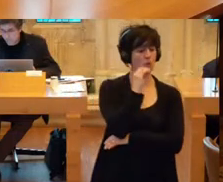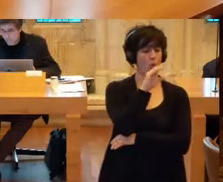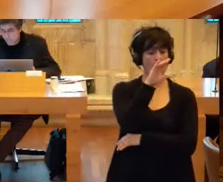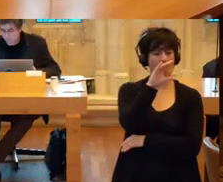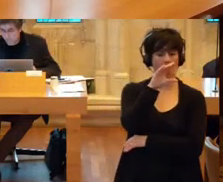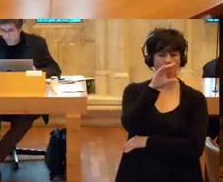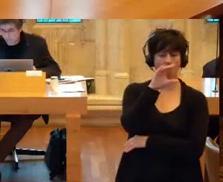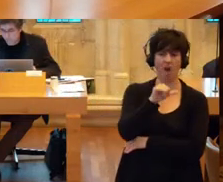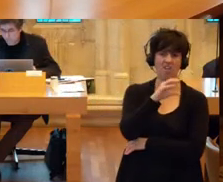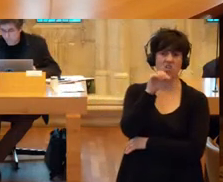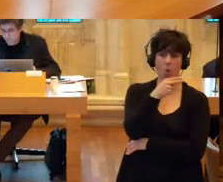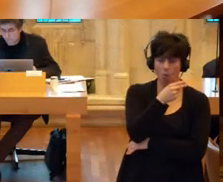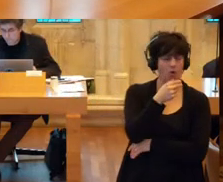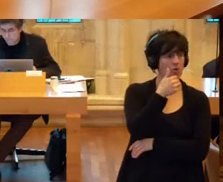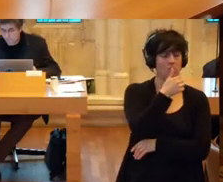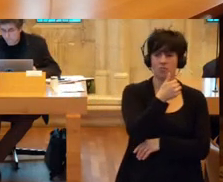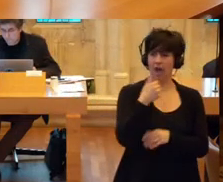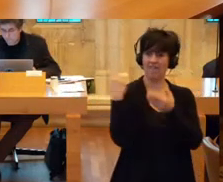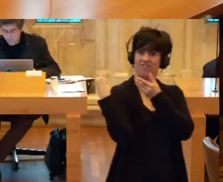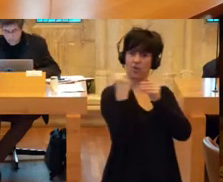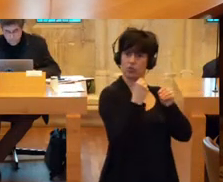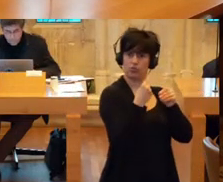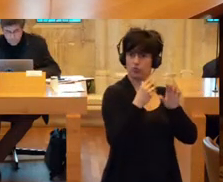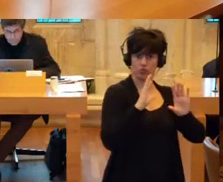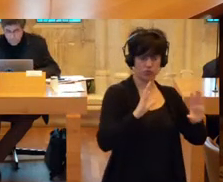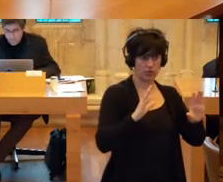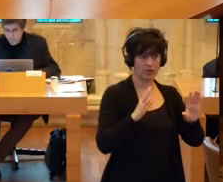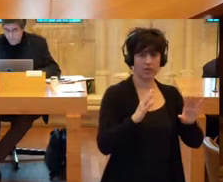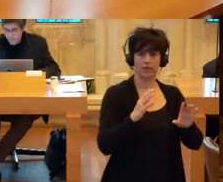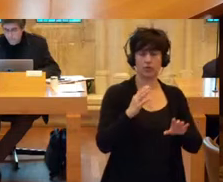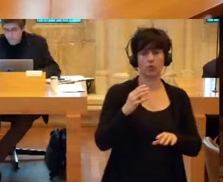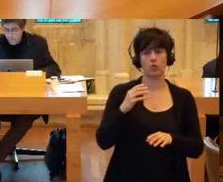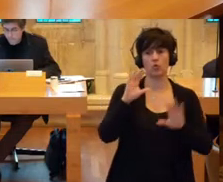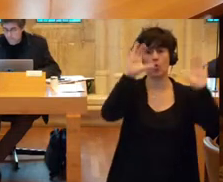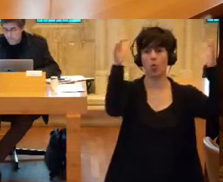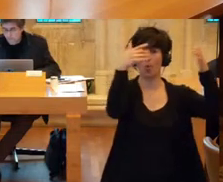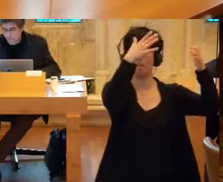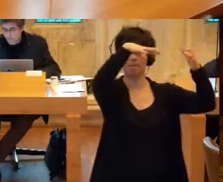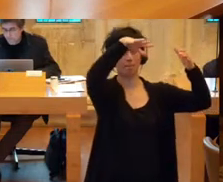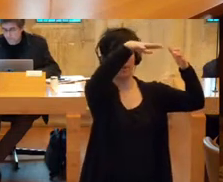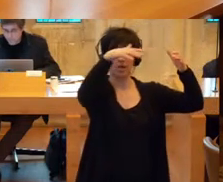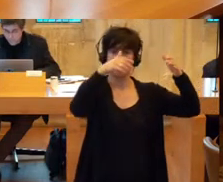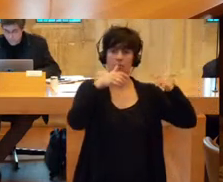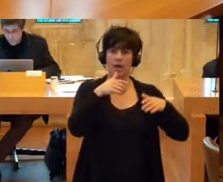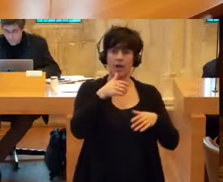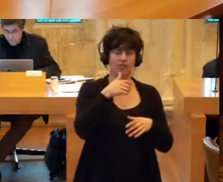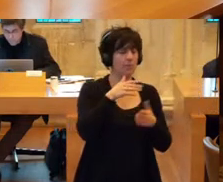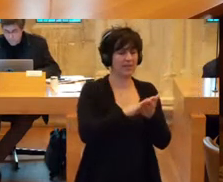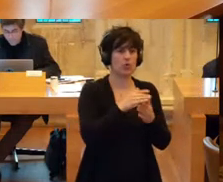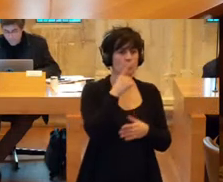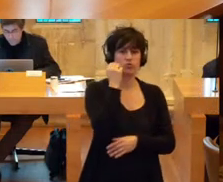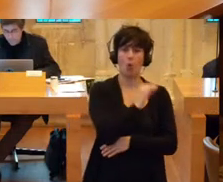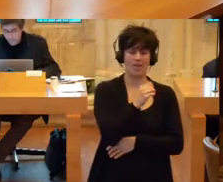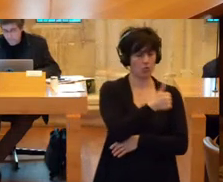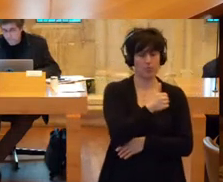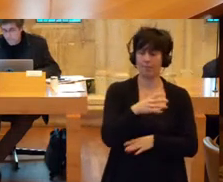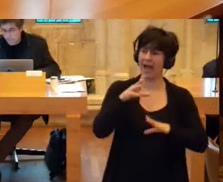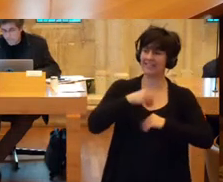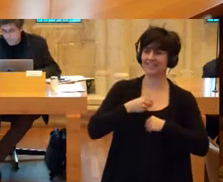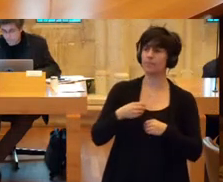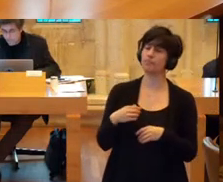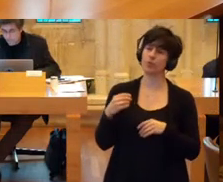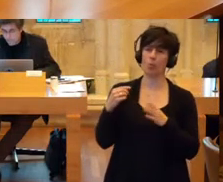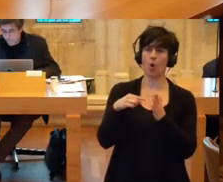province, a accepté de s'asseoir, entre guillemets, sur 70% des dettes du groupe. Bon,